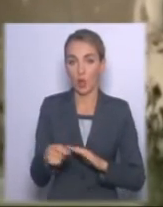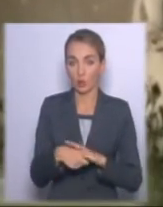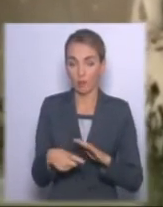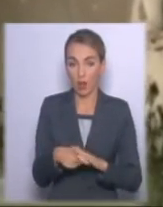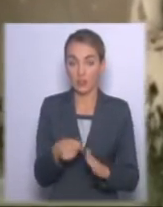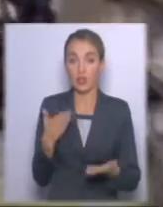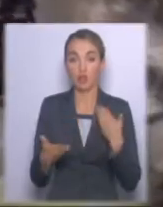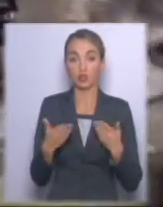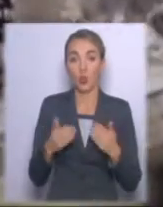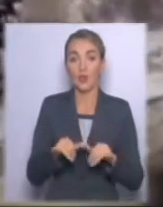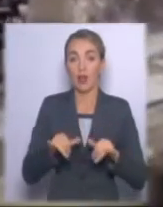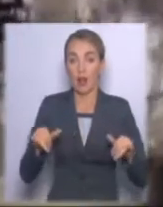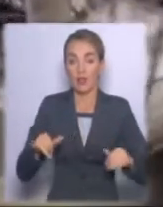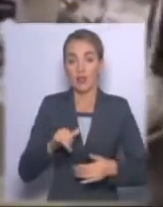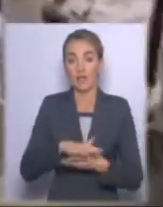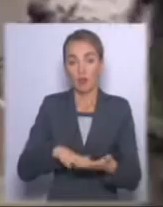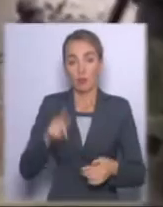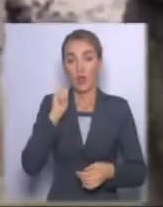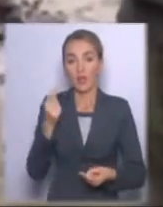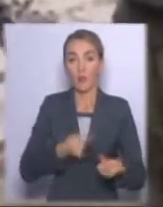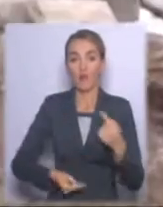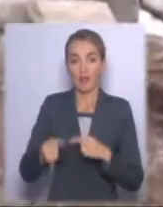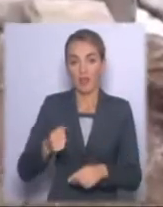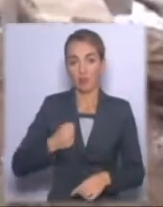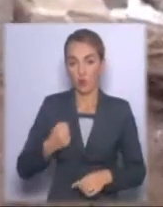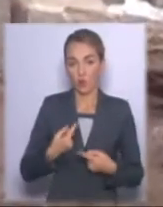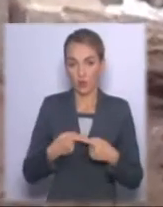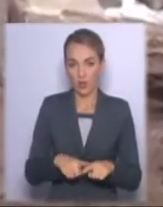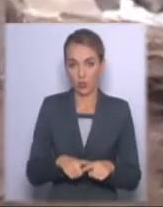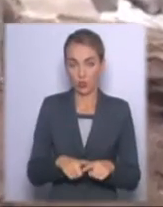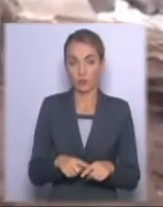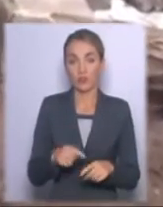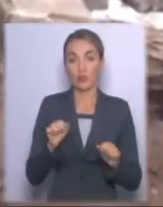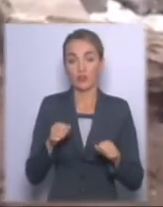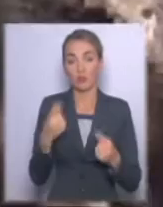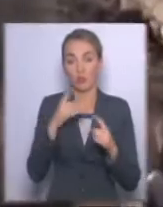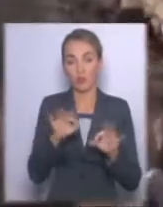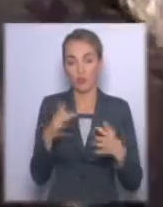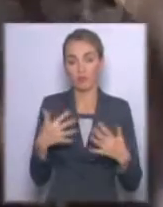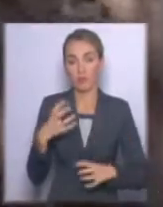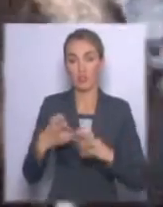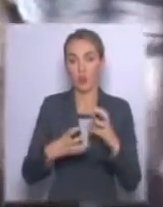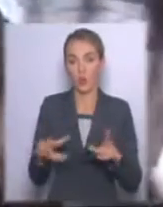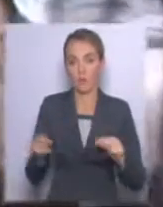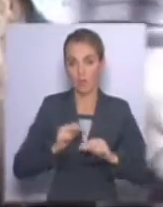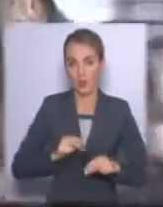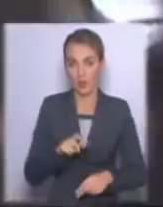Тож, якщо ескалація триватиме, Україна поверне військову техніку. Про цю можливість вже поінформували міжнародних партнерів.